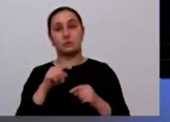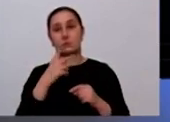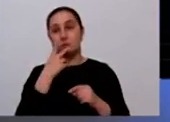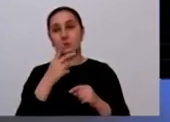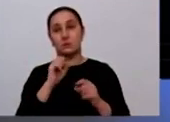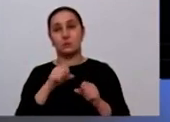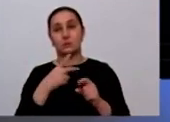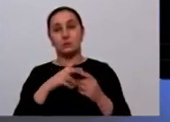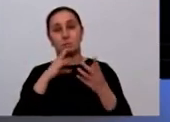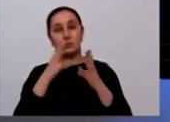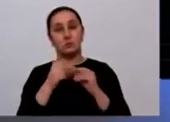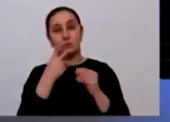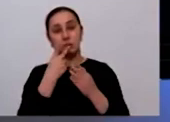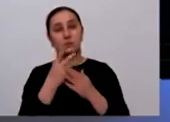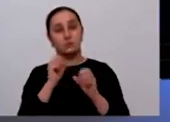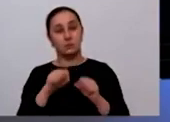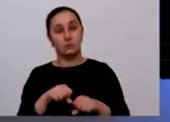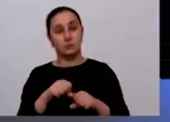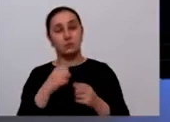ko'rishingiz mumkin umumiy ko'rinishini.